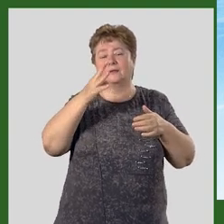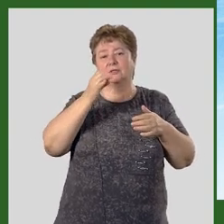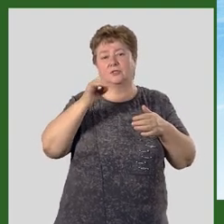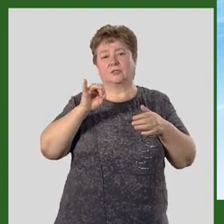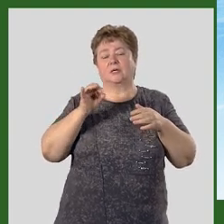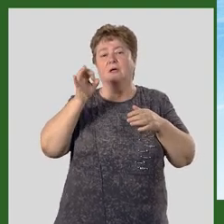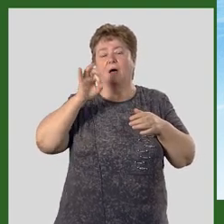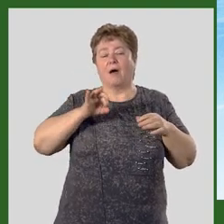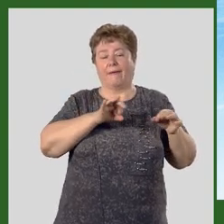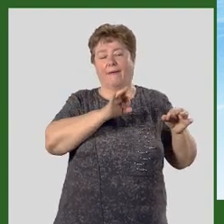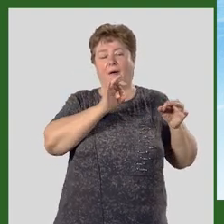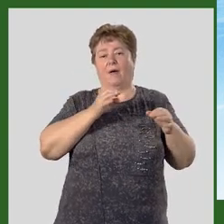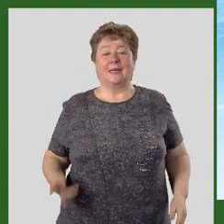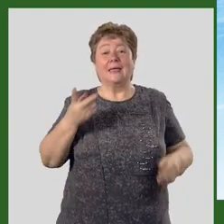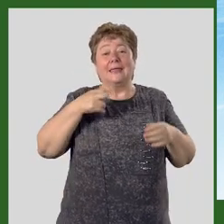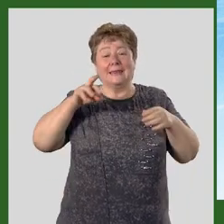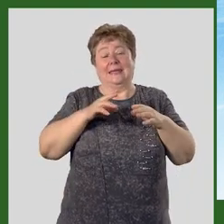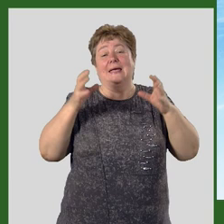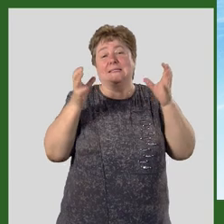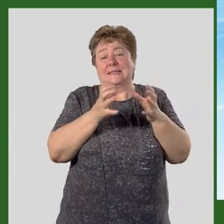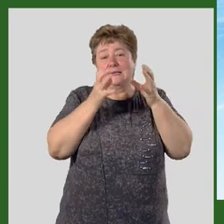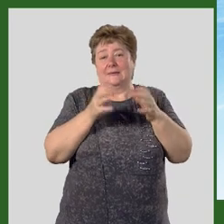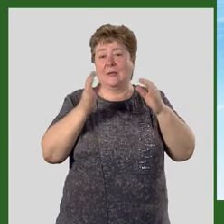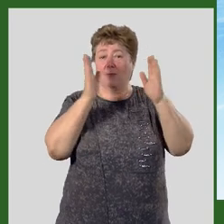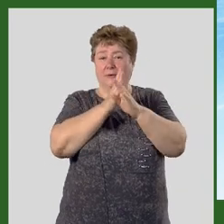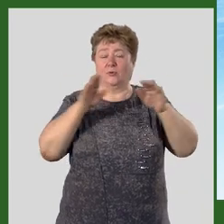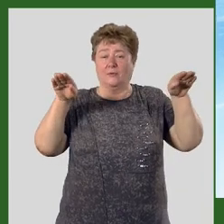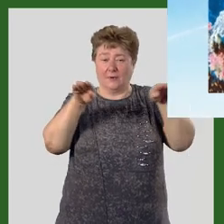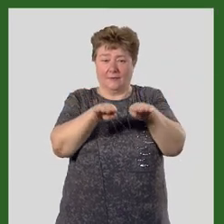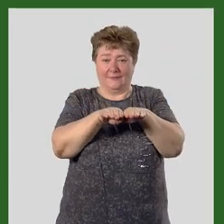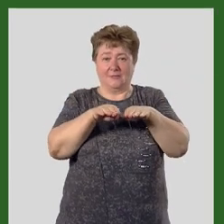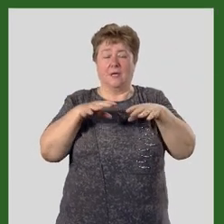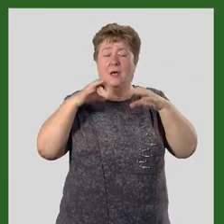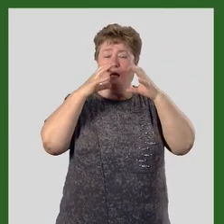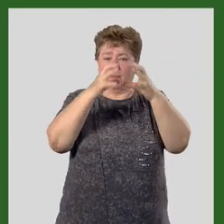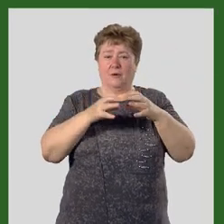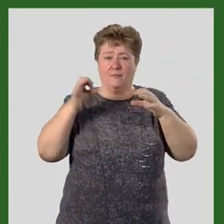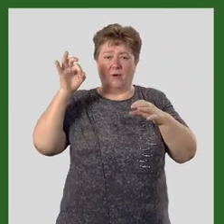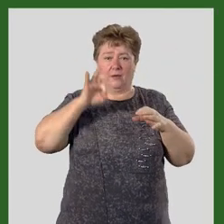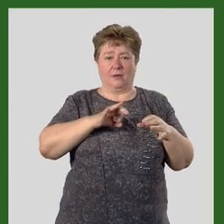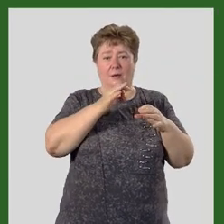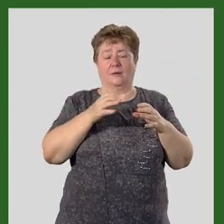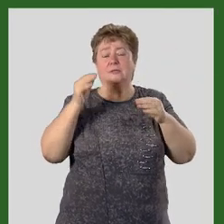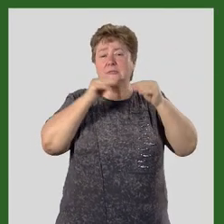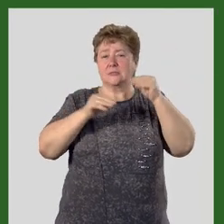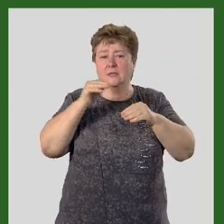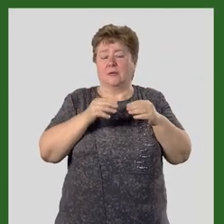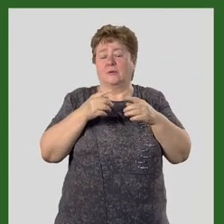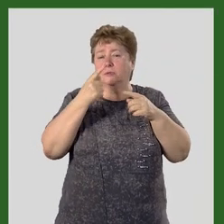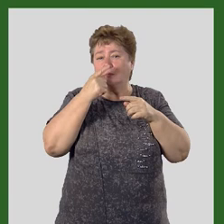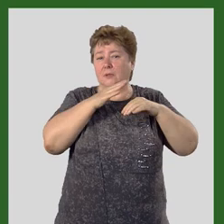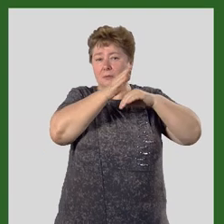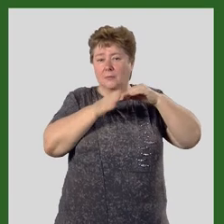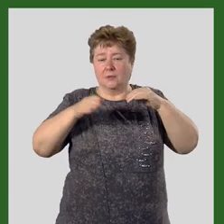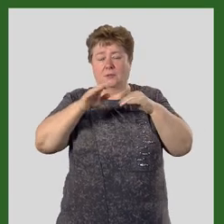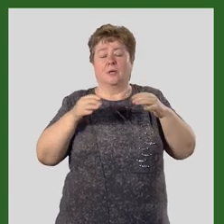океан. Для сохранения природного равновесия Мирового океана создаются прибрежные